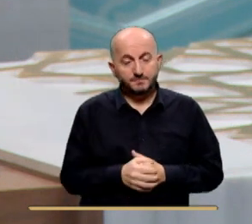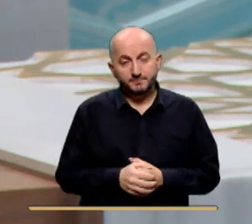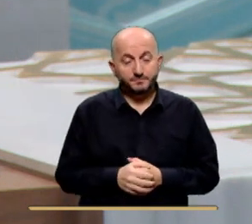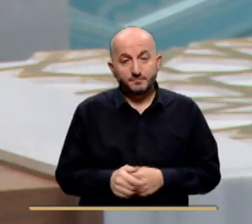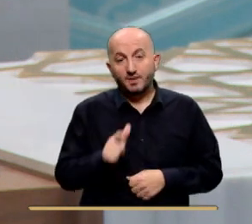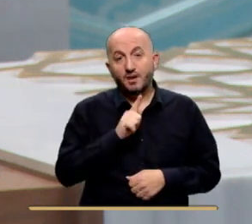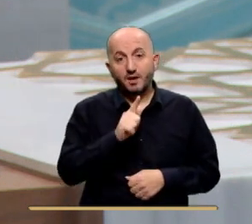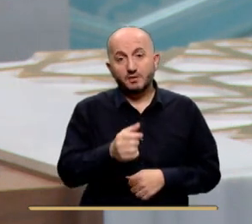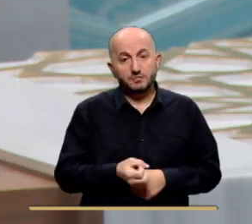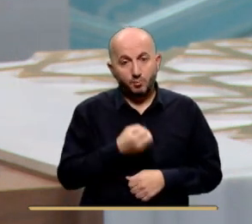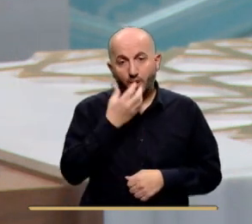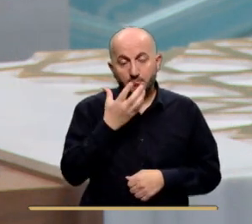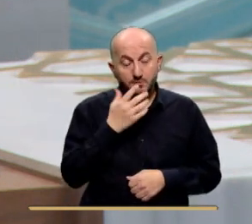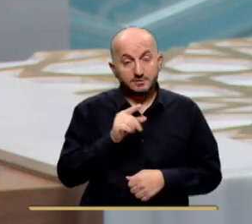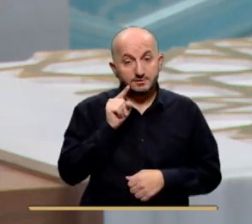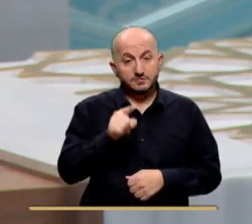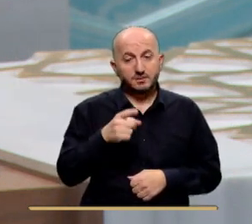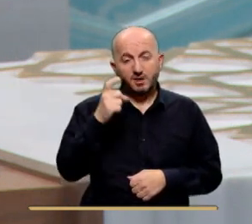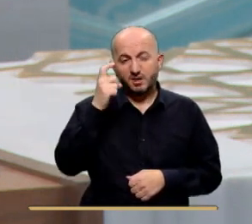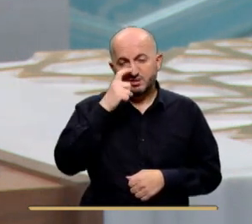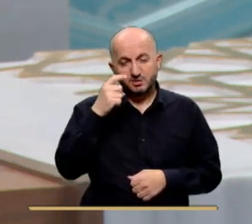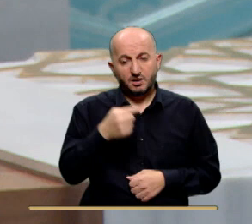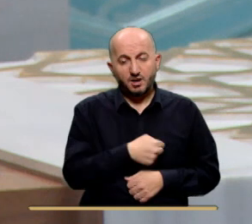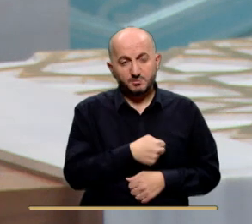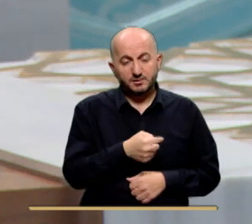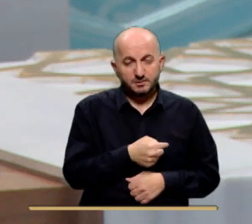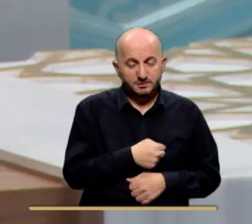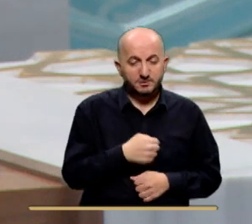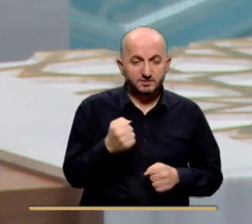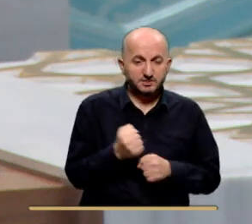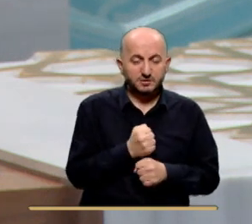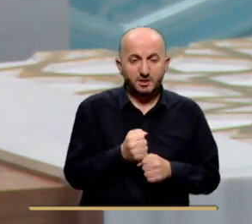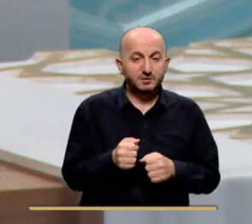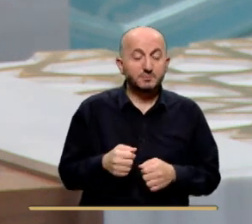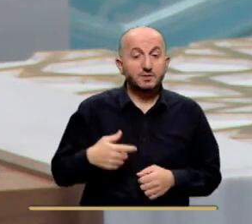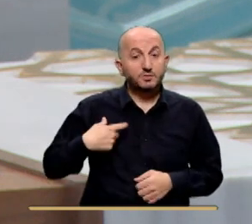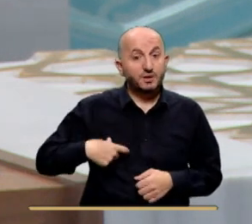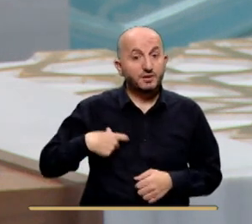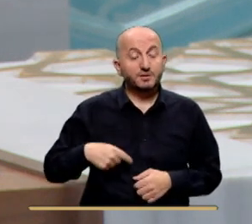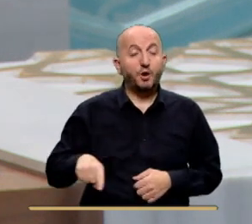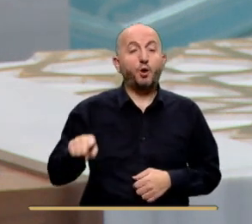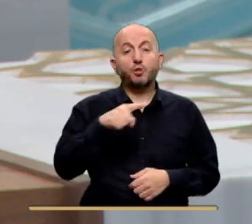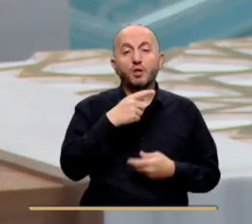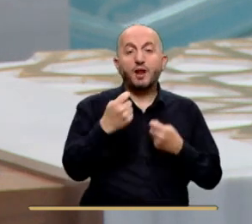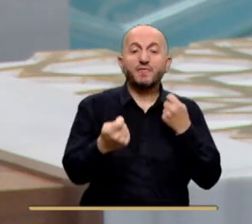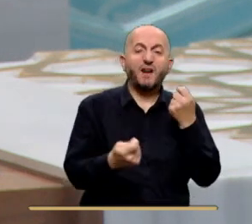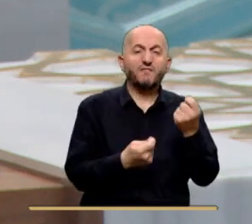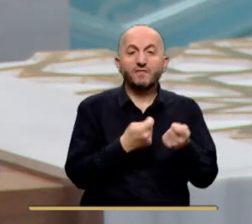ey Muhammed sen katı kalpli, sert bir mizaçla onlara